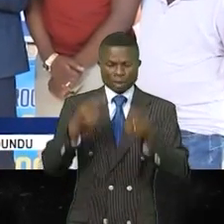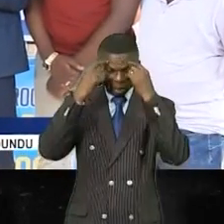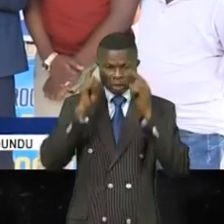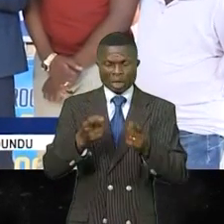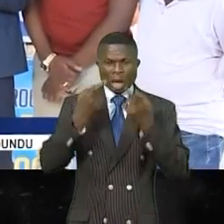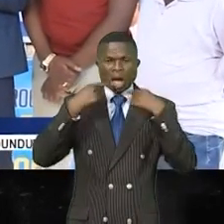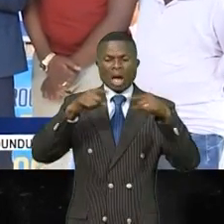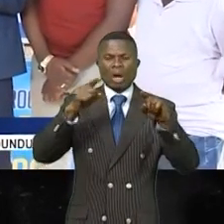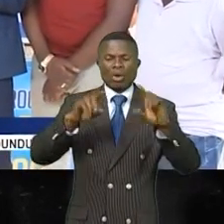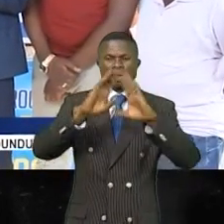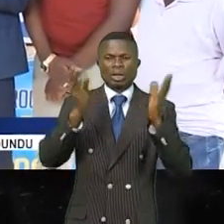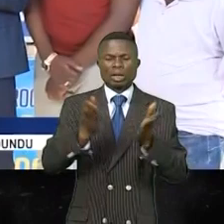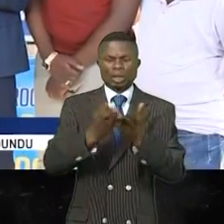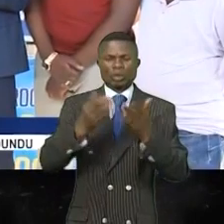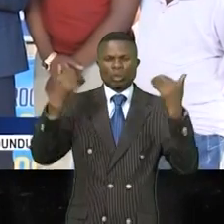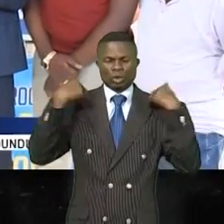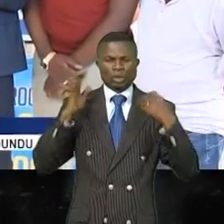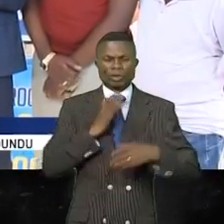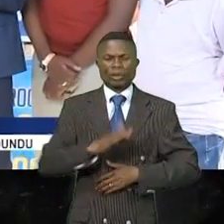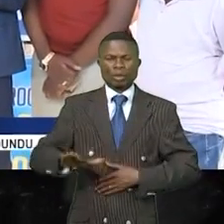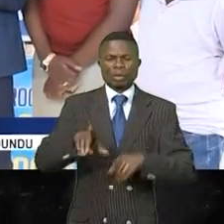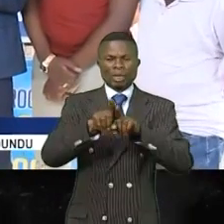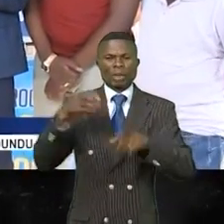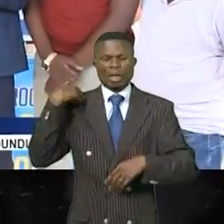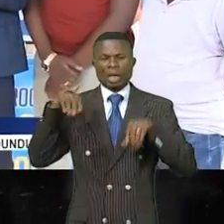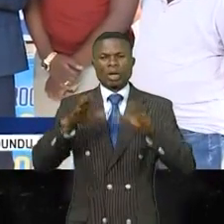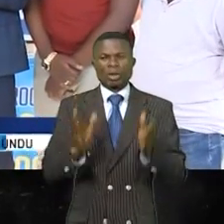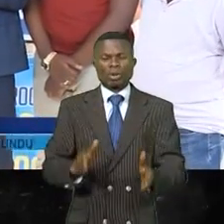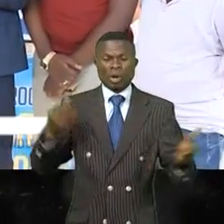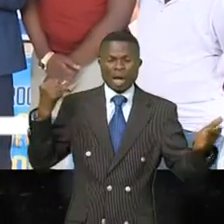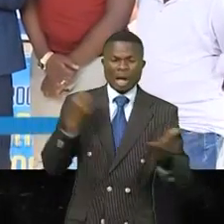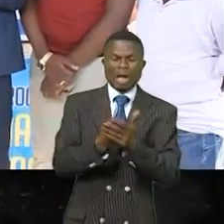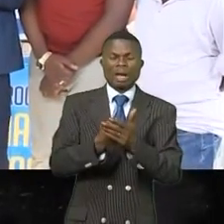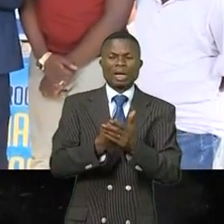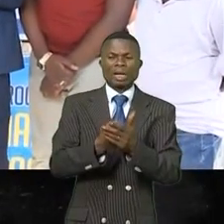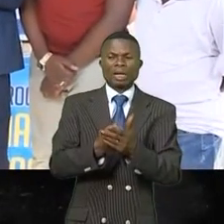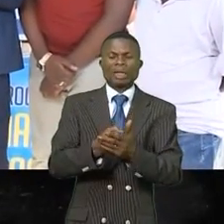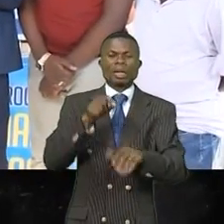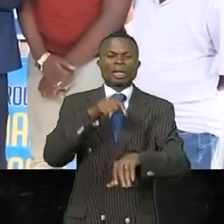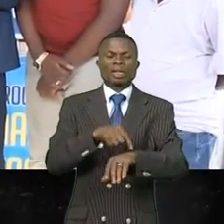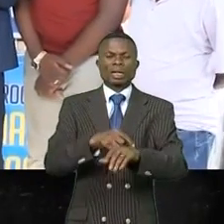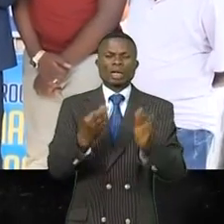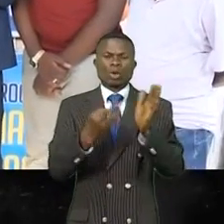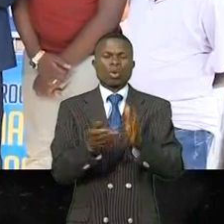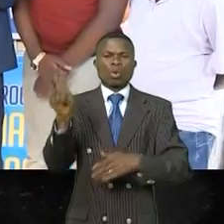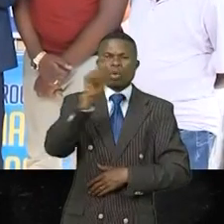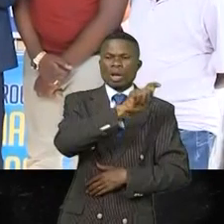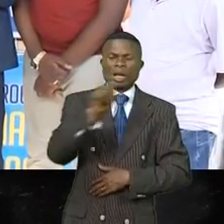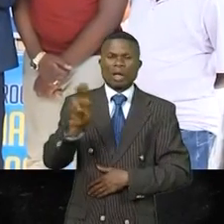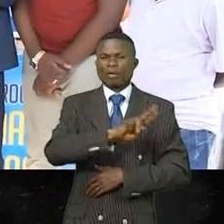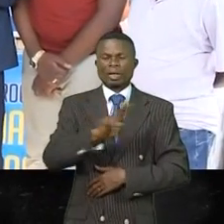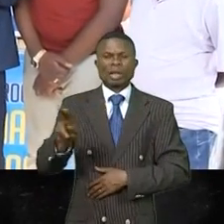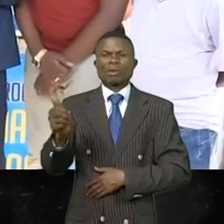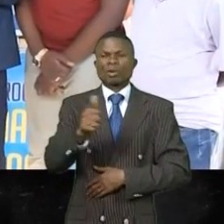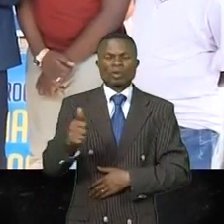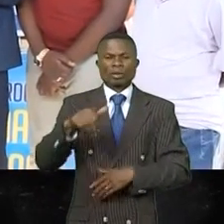à l'opinion nationale ainsi qu'à l'État congolais de l'accident tragique survenu en date du 8 avril 2021